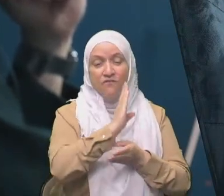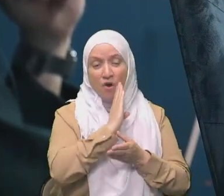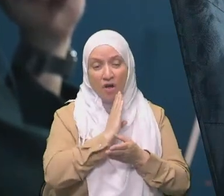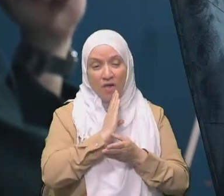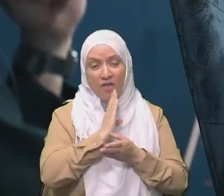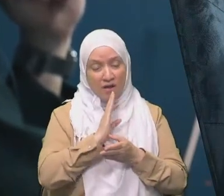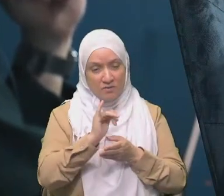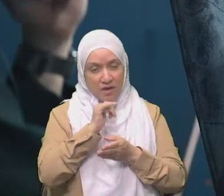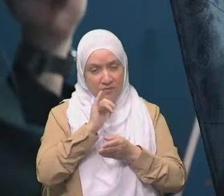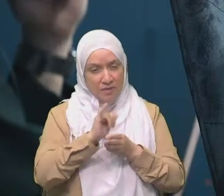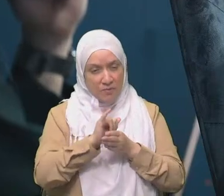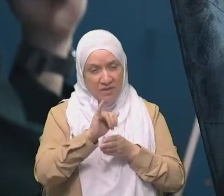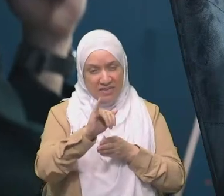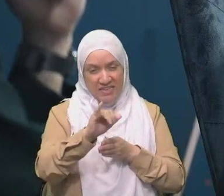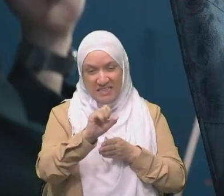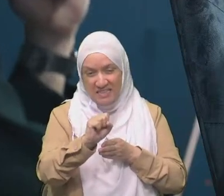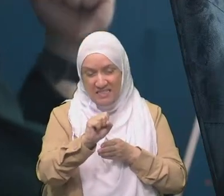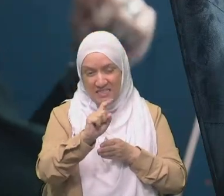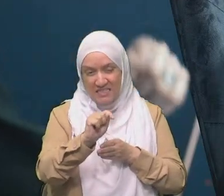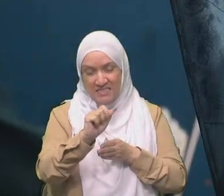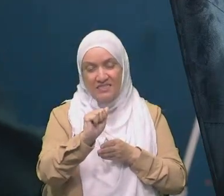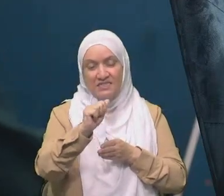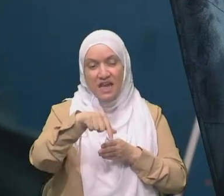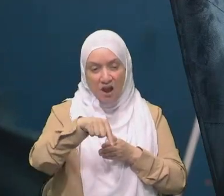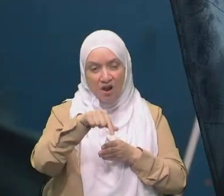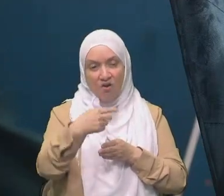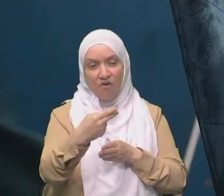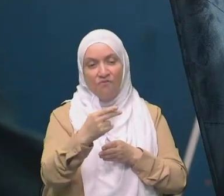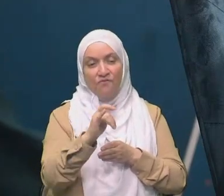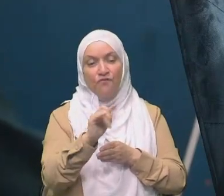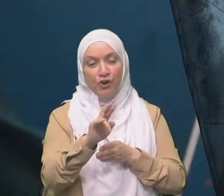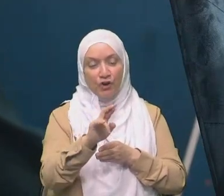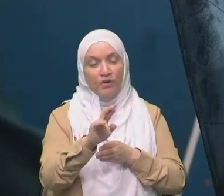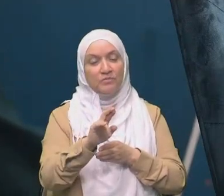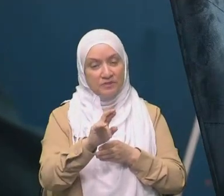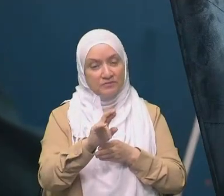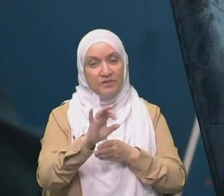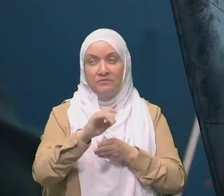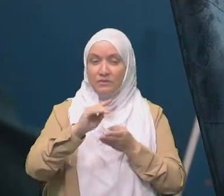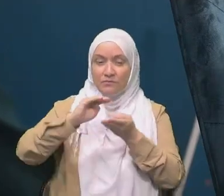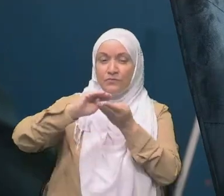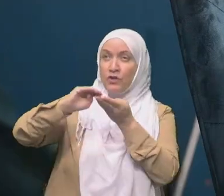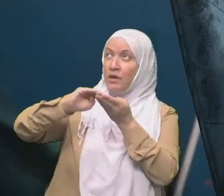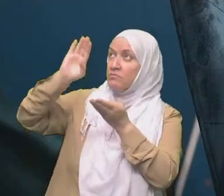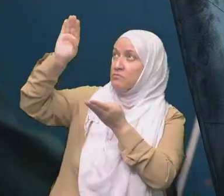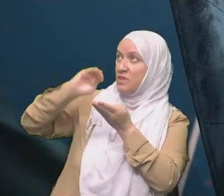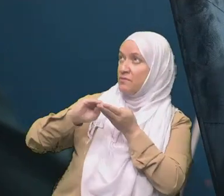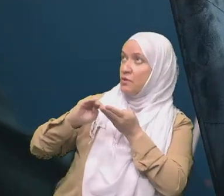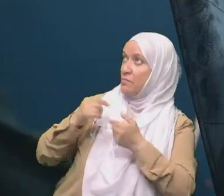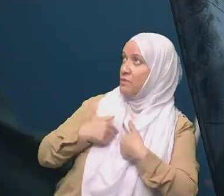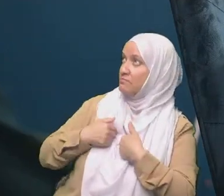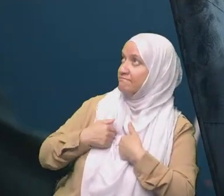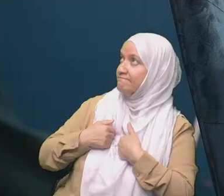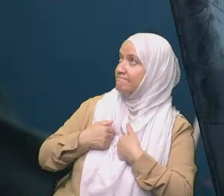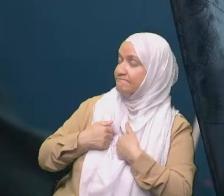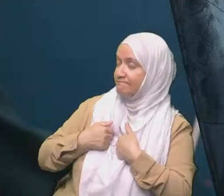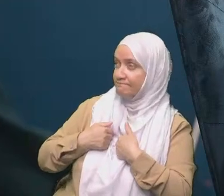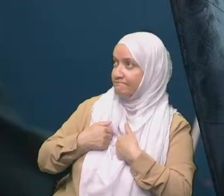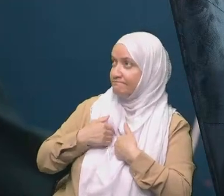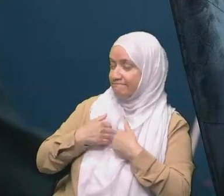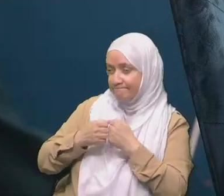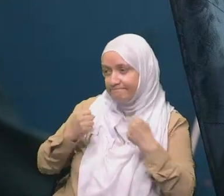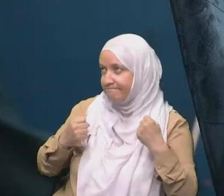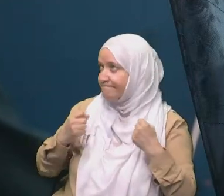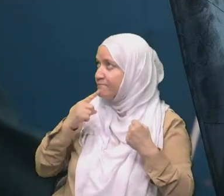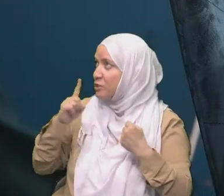تارة. People, they say, look, alhamdulillah, if you commit a sin, just go and make wudu. The sin will come out with every